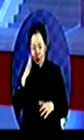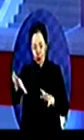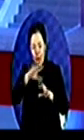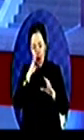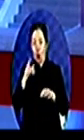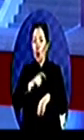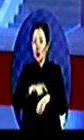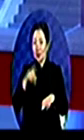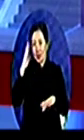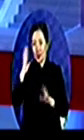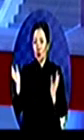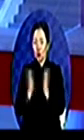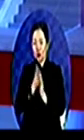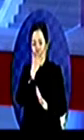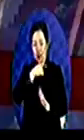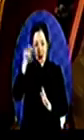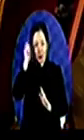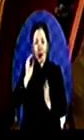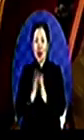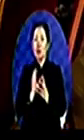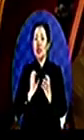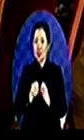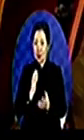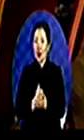баярыг хамтран тэмдэглэлээ.